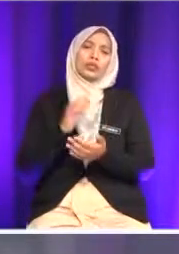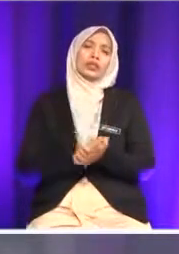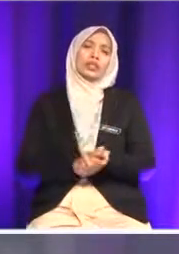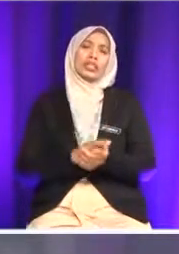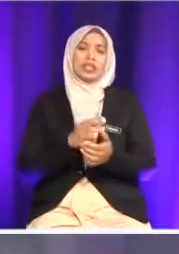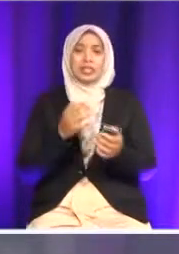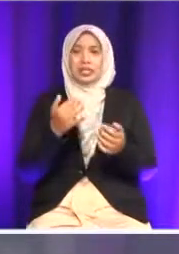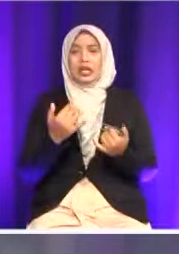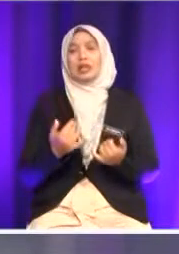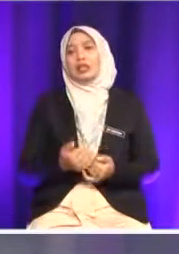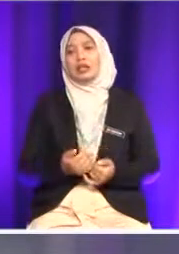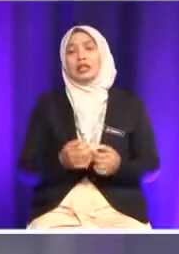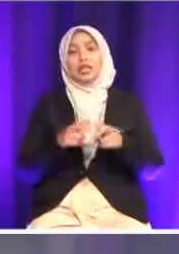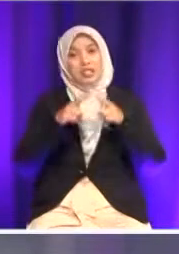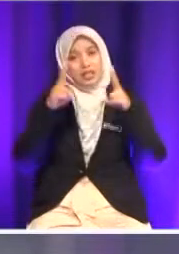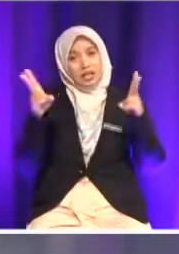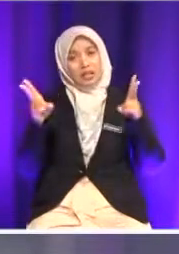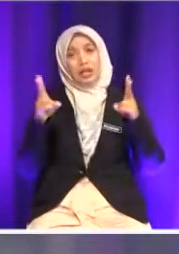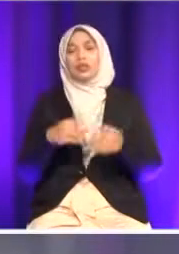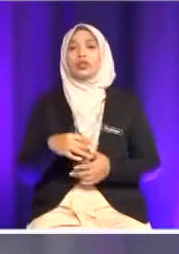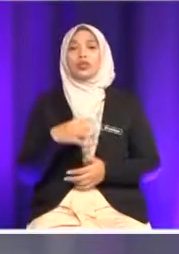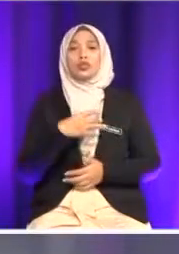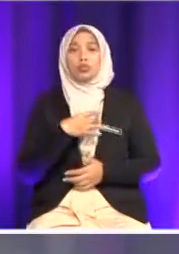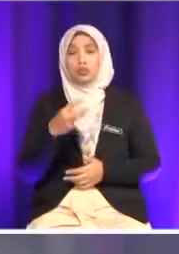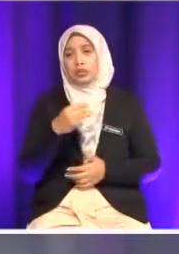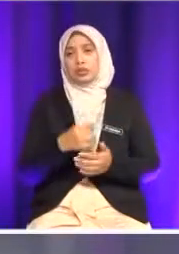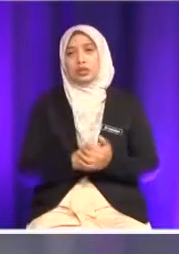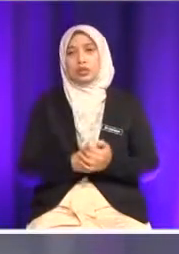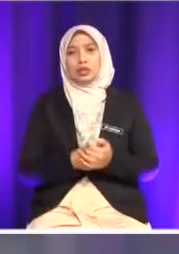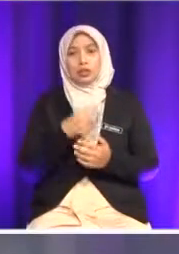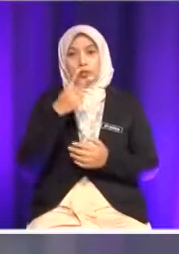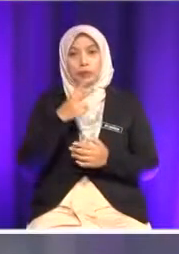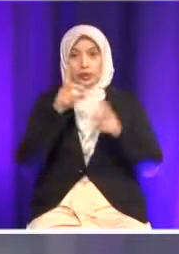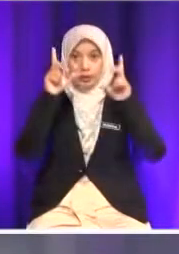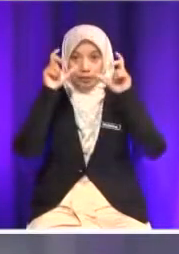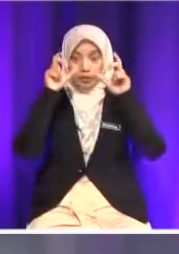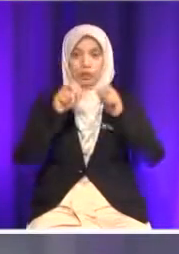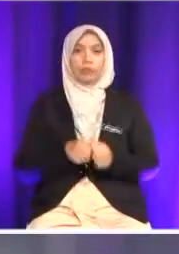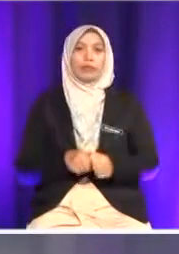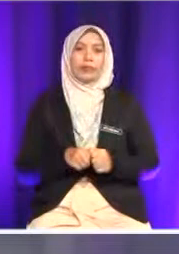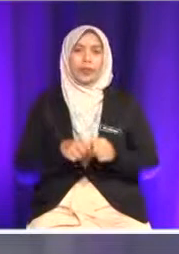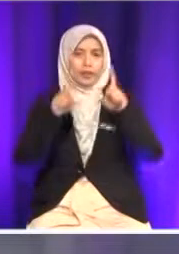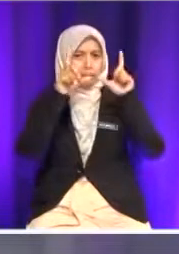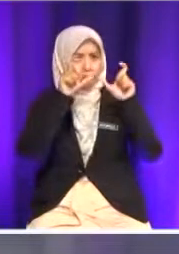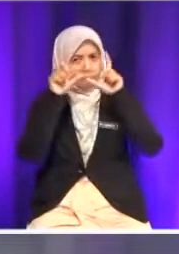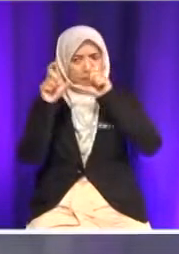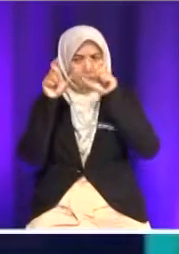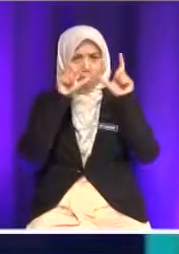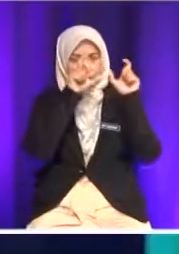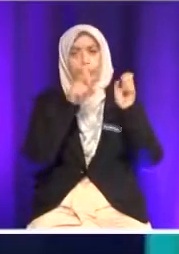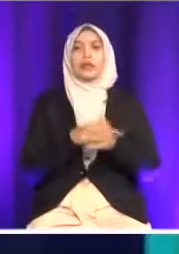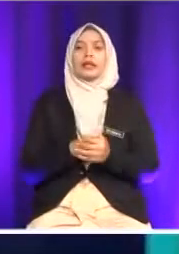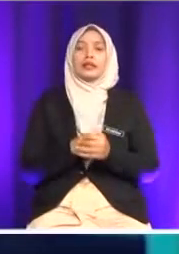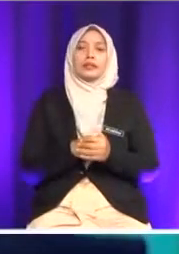cambriel ah jadi saya menyertai ee pasukan apa eee majalah sekolah ambil ambil gambar jadi Adakah itu menunjukkan